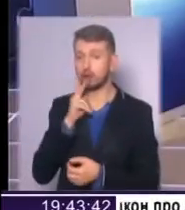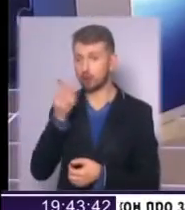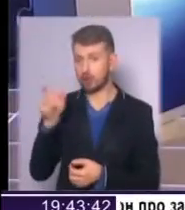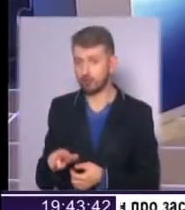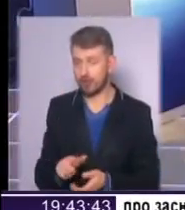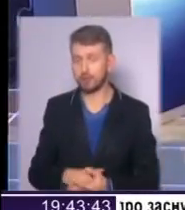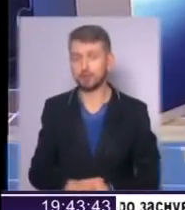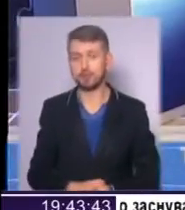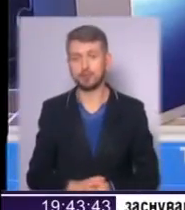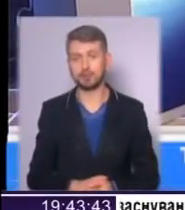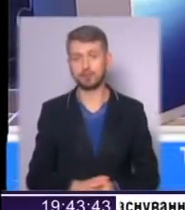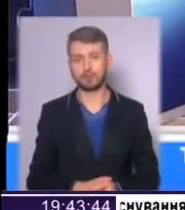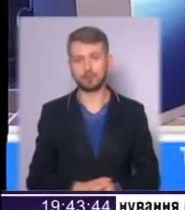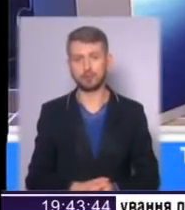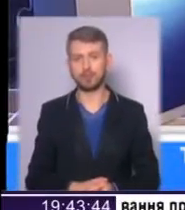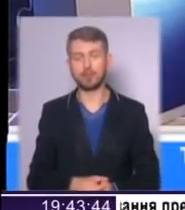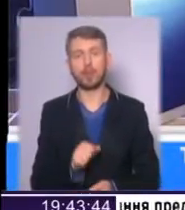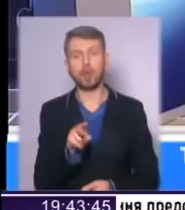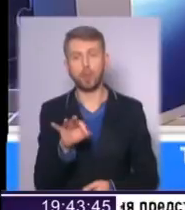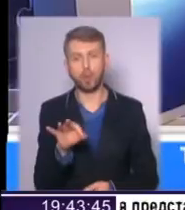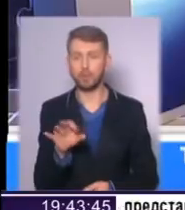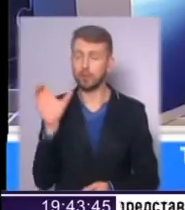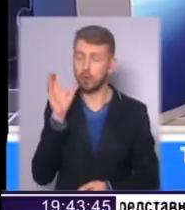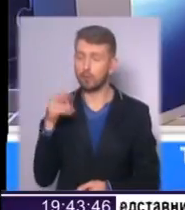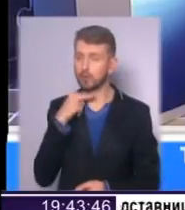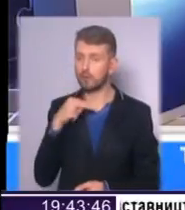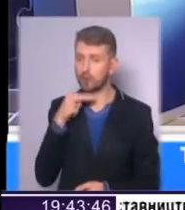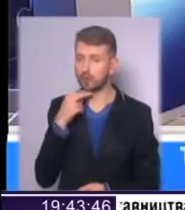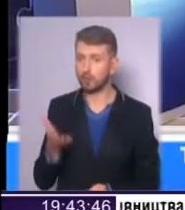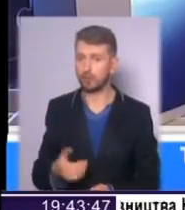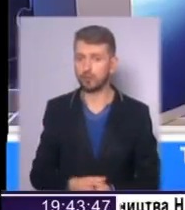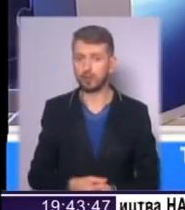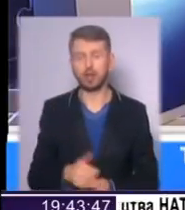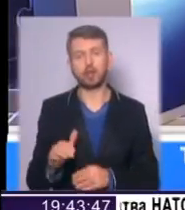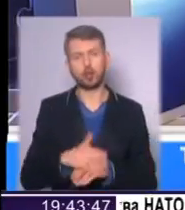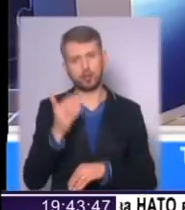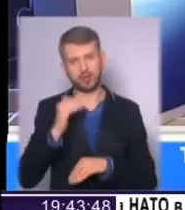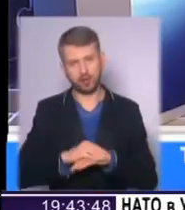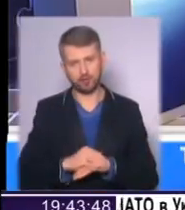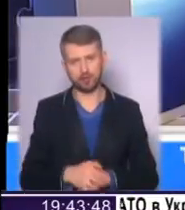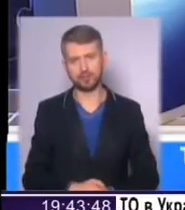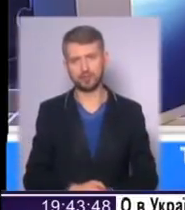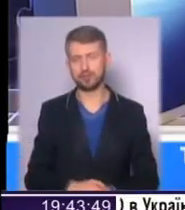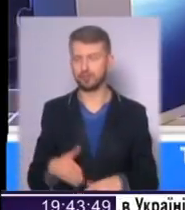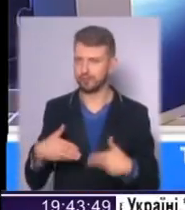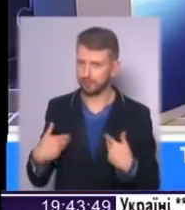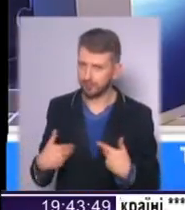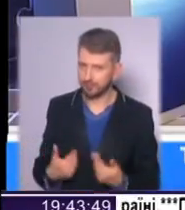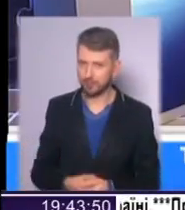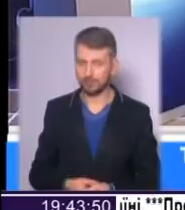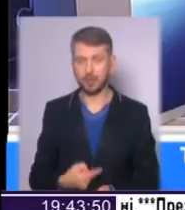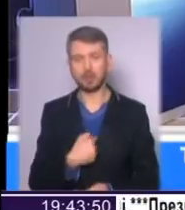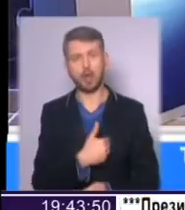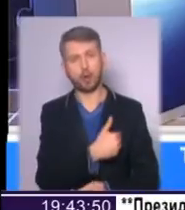ласка. Алло. Слухаємо вас уважно, прошу. Добрий вечір. Добрий вечір. Я хотів